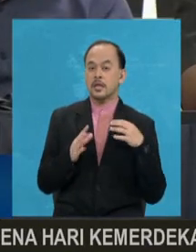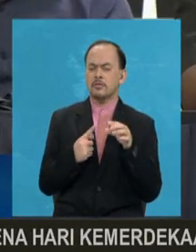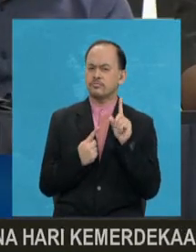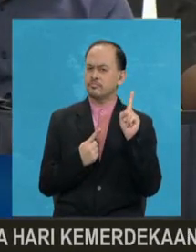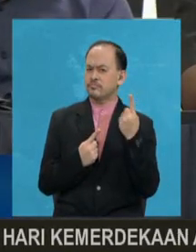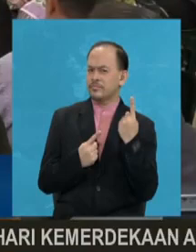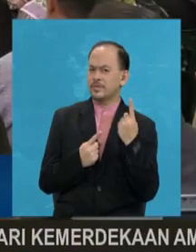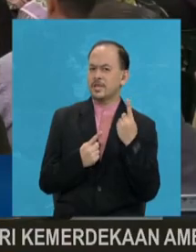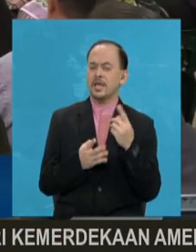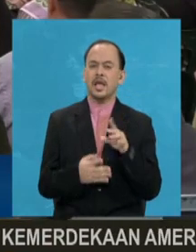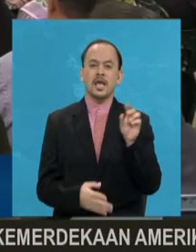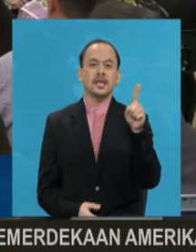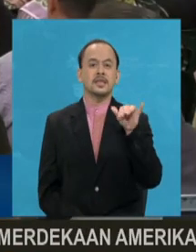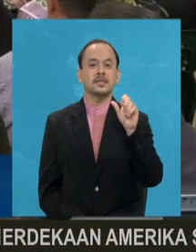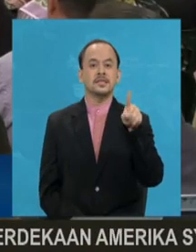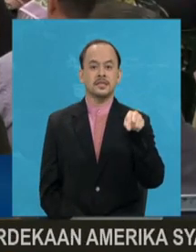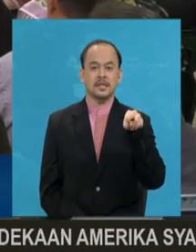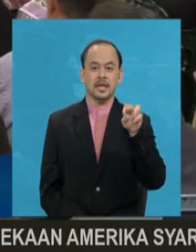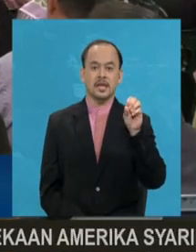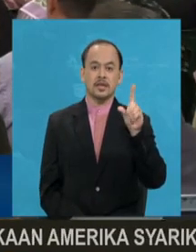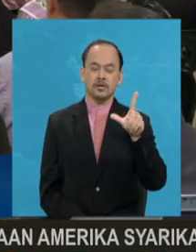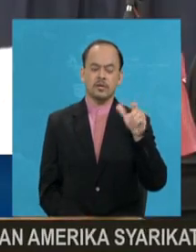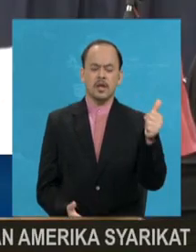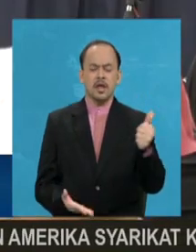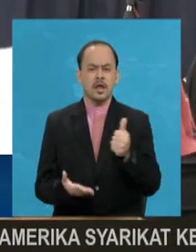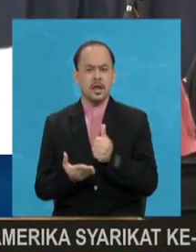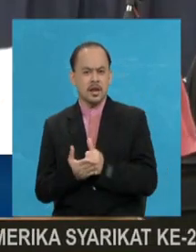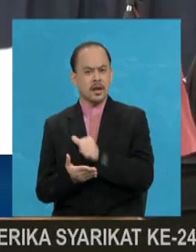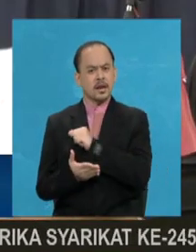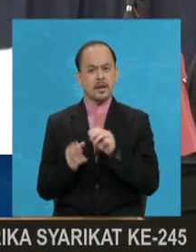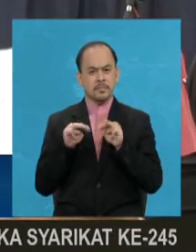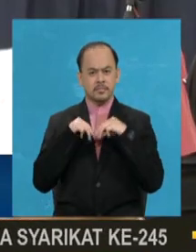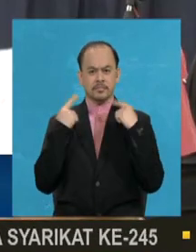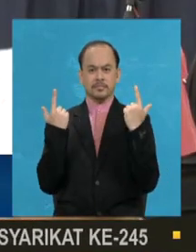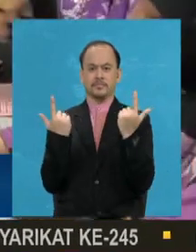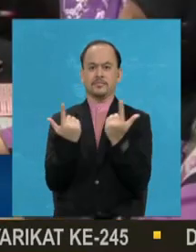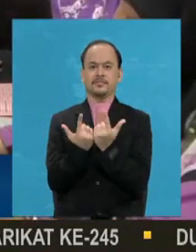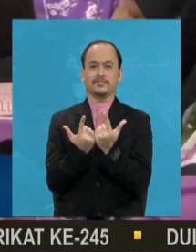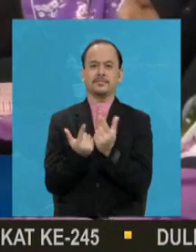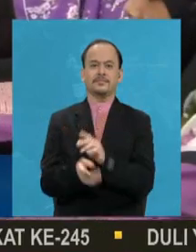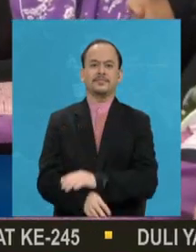tersebut ialah awan Zainal bin Haji Muhammad juga hadir ahli Majlis mesyuarat